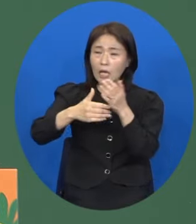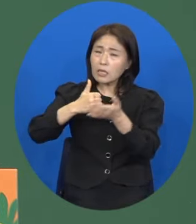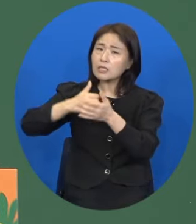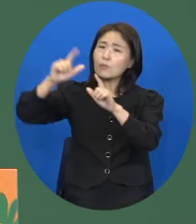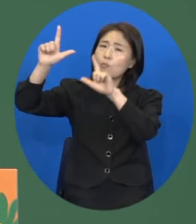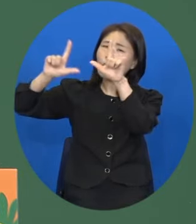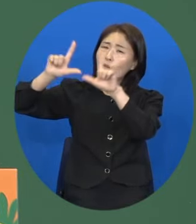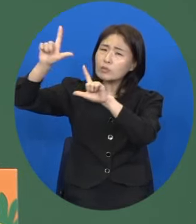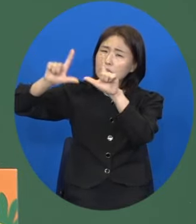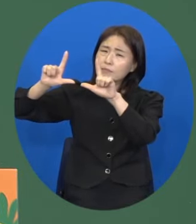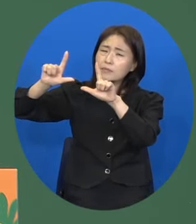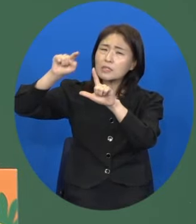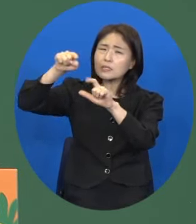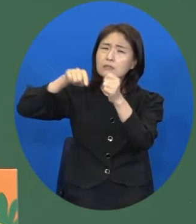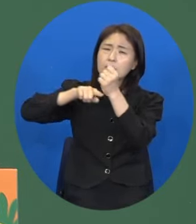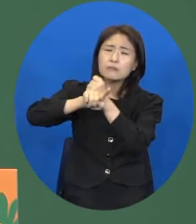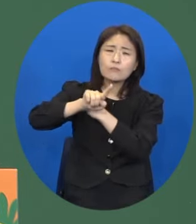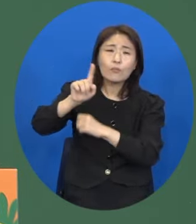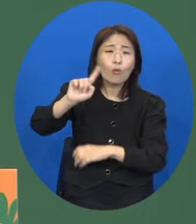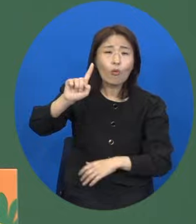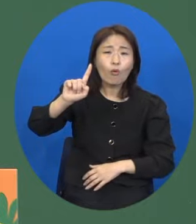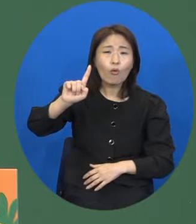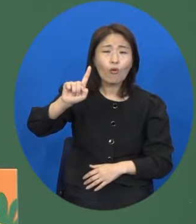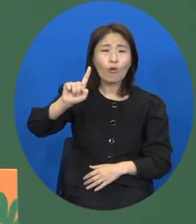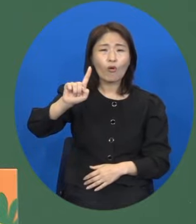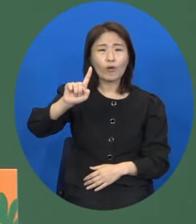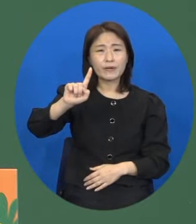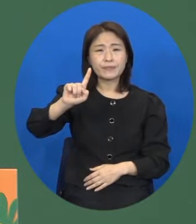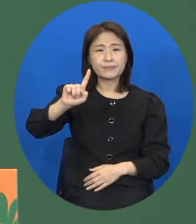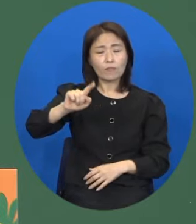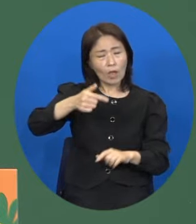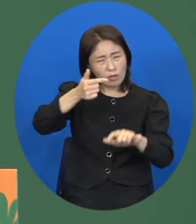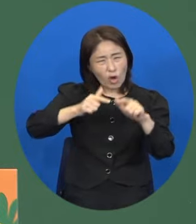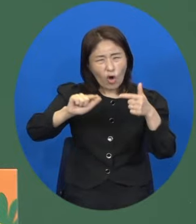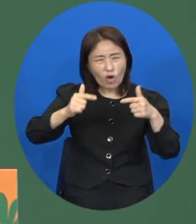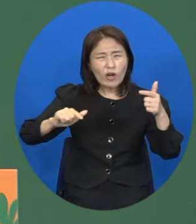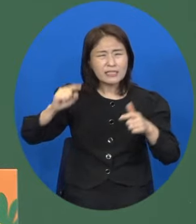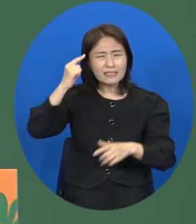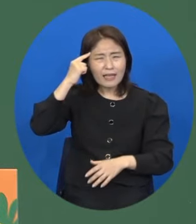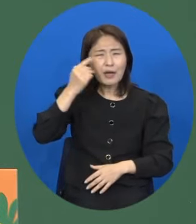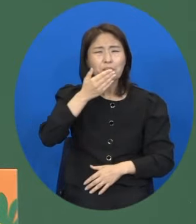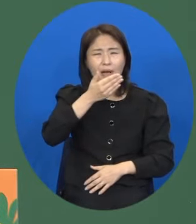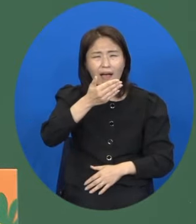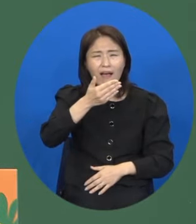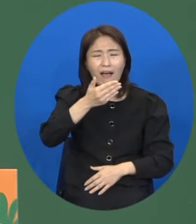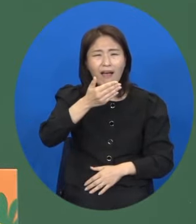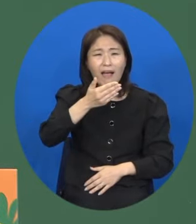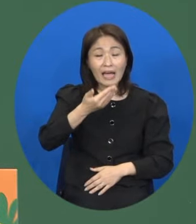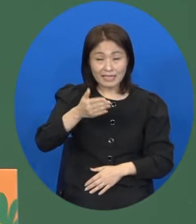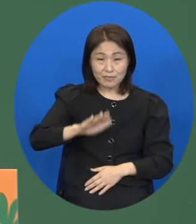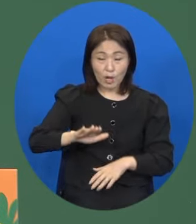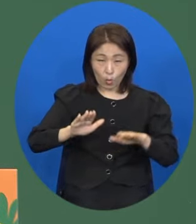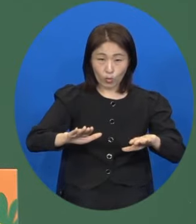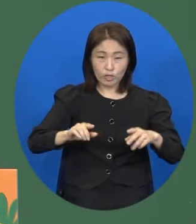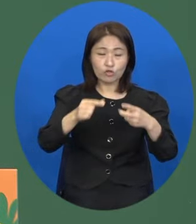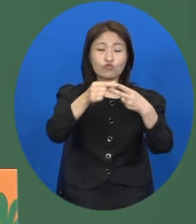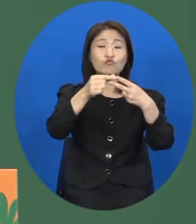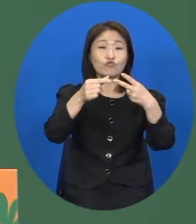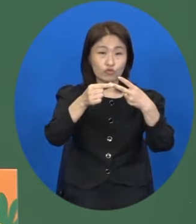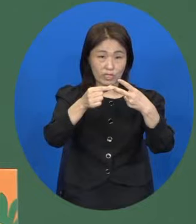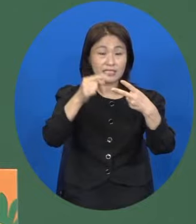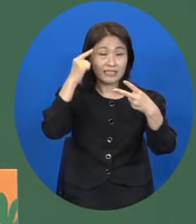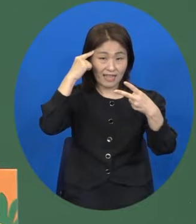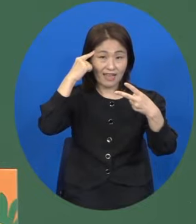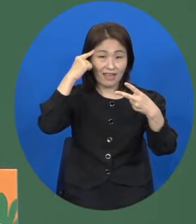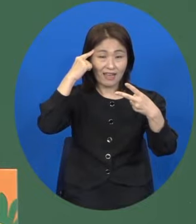어떤 의미입니까? 다양하게 생각해 볼 수 있습니다. 그러나 오늘은 두 가지 측면에서 생각해 보려고